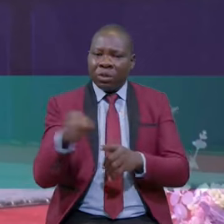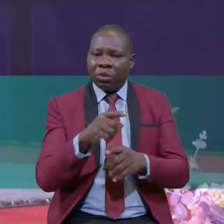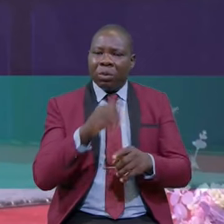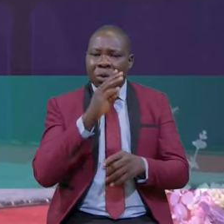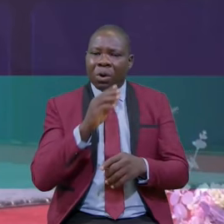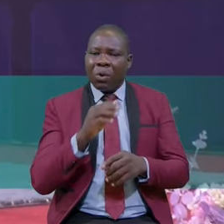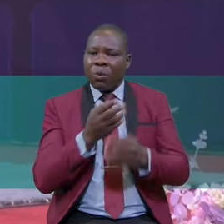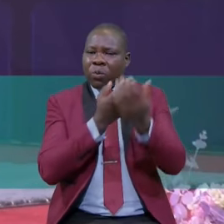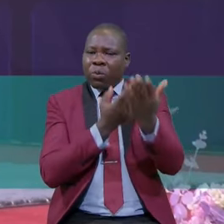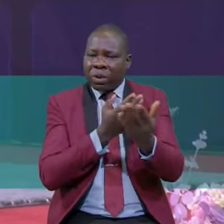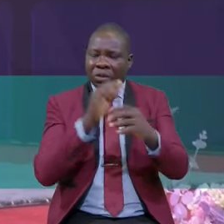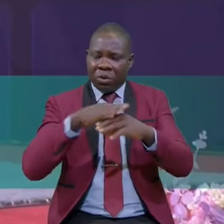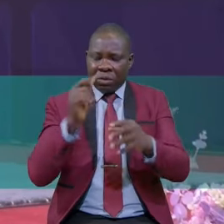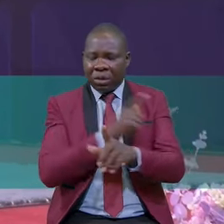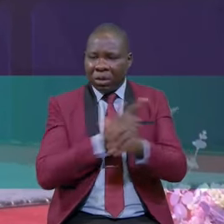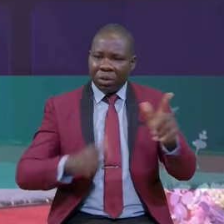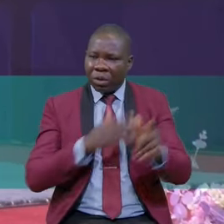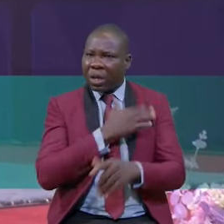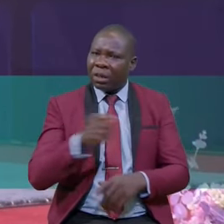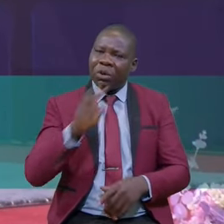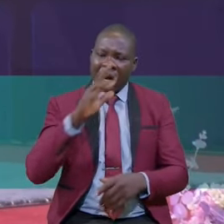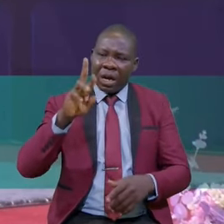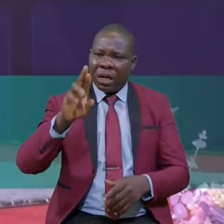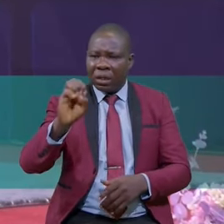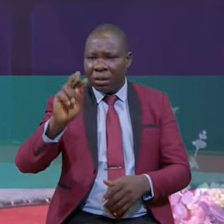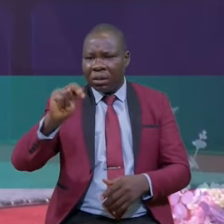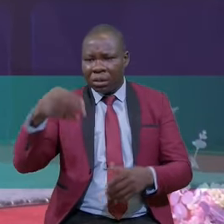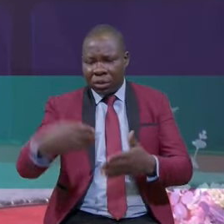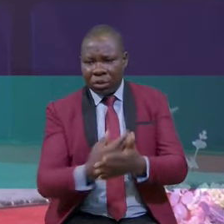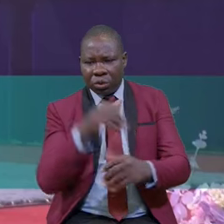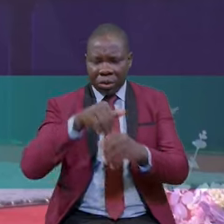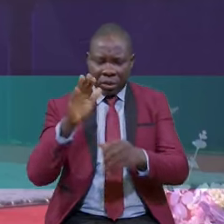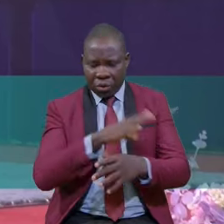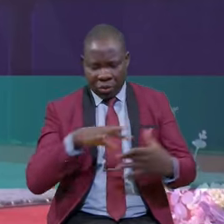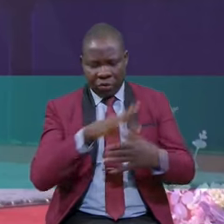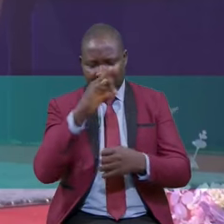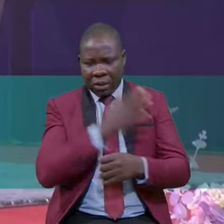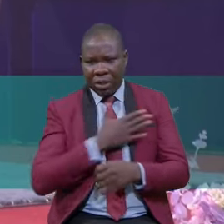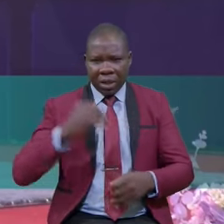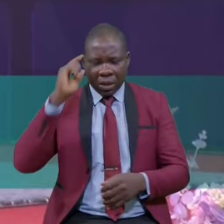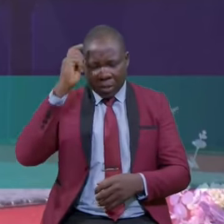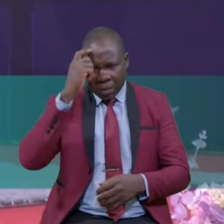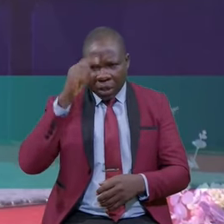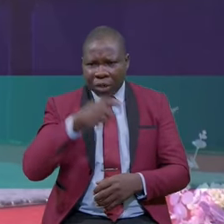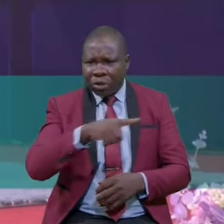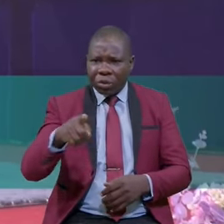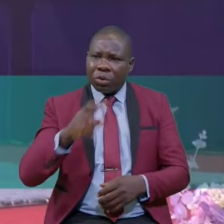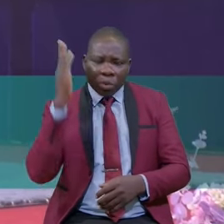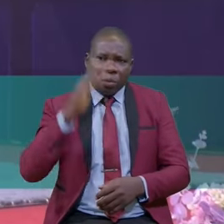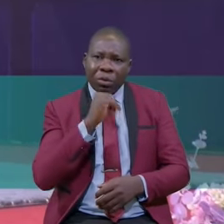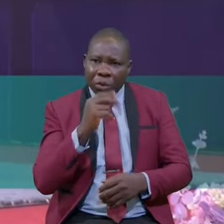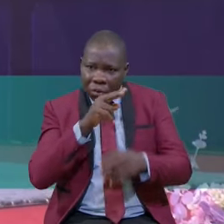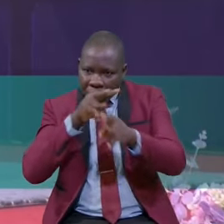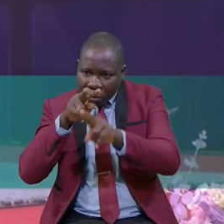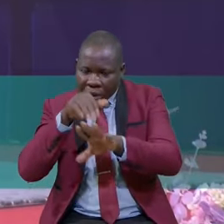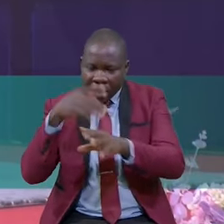pensée, avant vous regardez les visages des gens, ah, ne dis pas ça à cause de telle personne, ah,